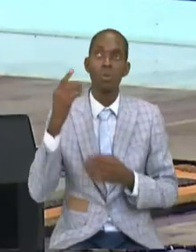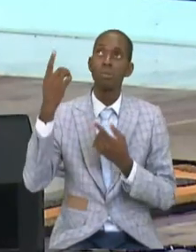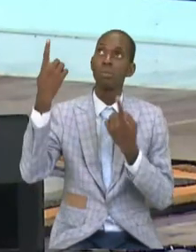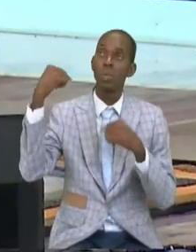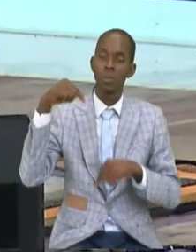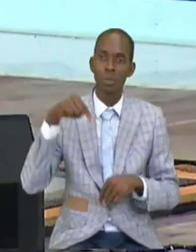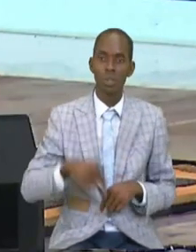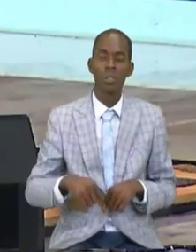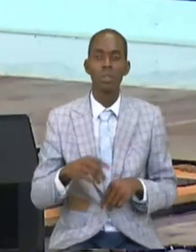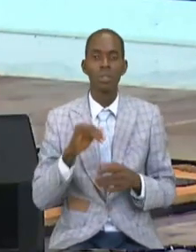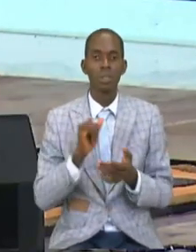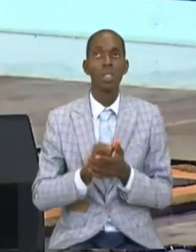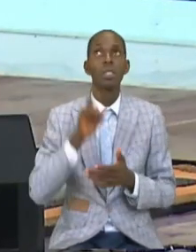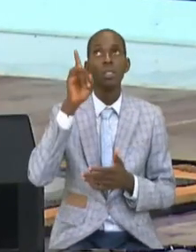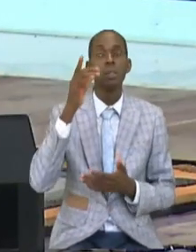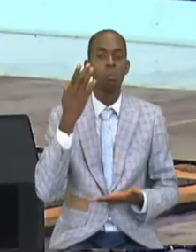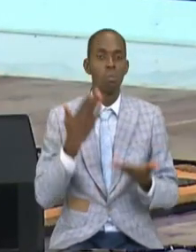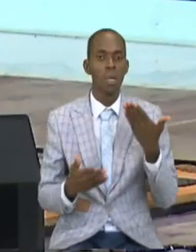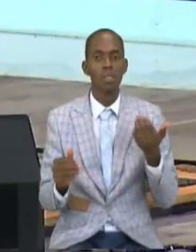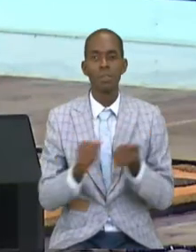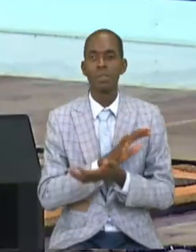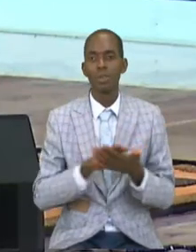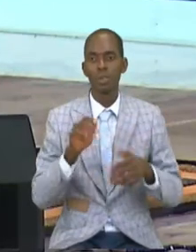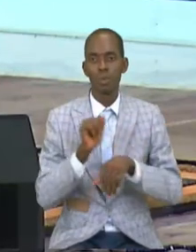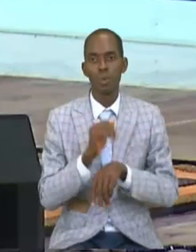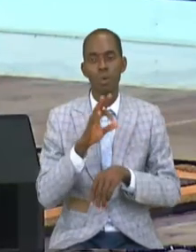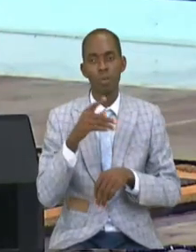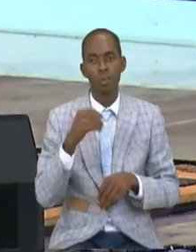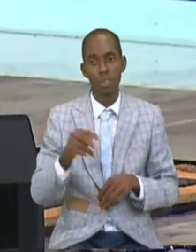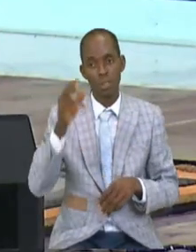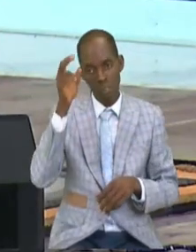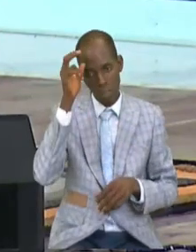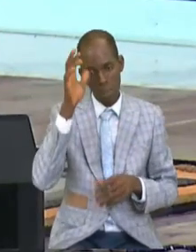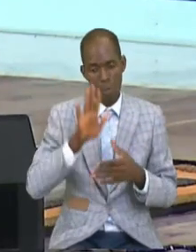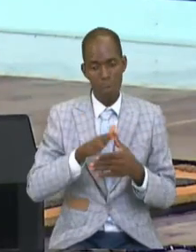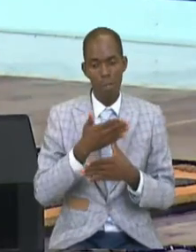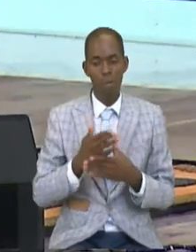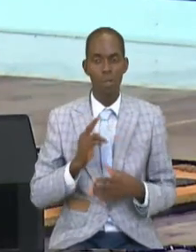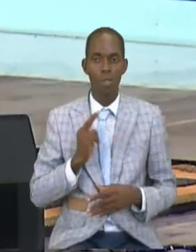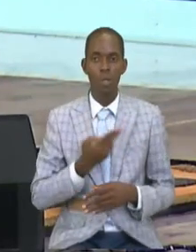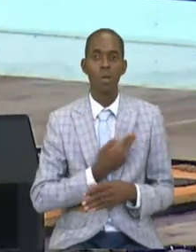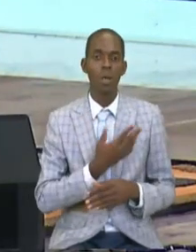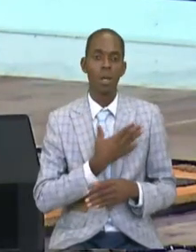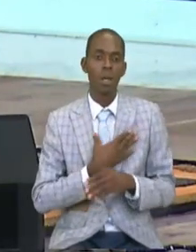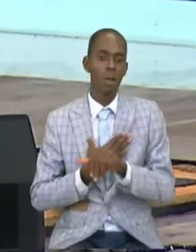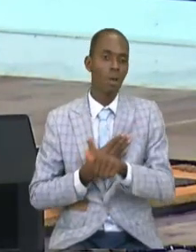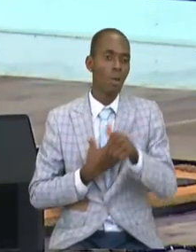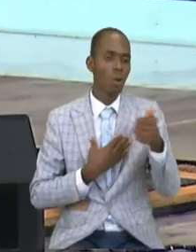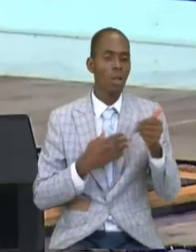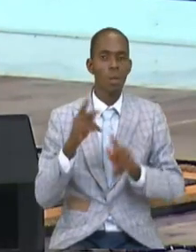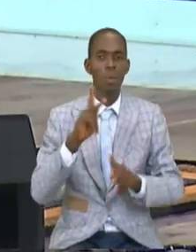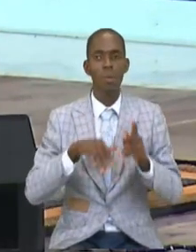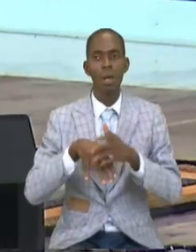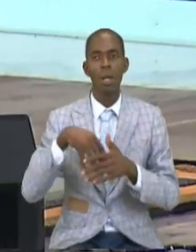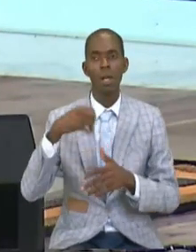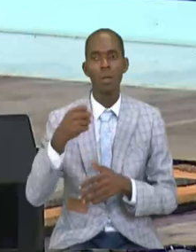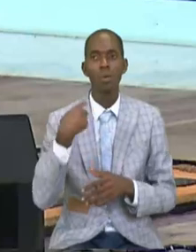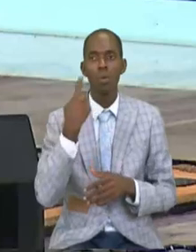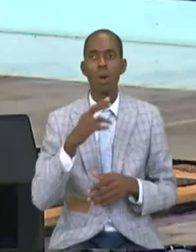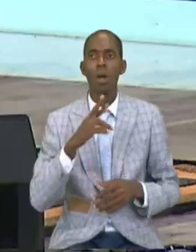Dieu, a paru afin de détruire les œuvres du diable. Entre nous et les autres dehors